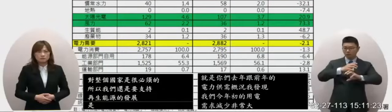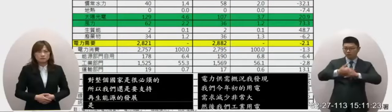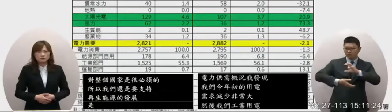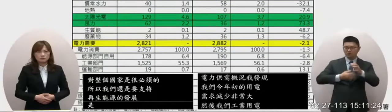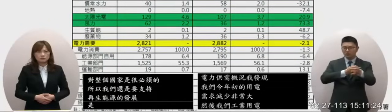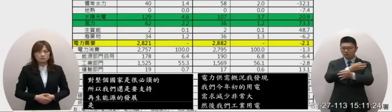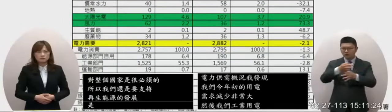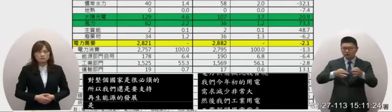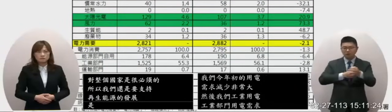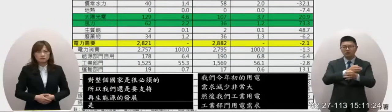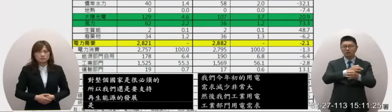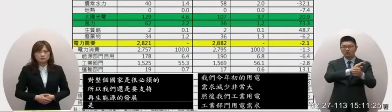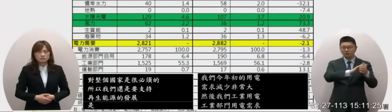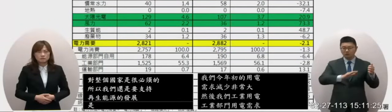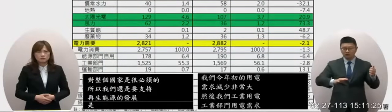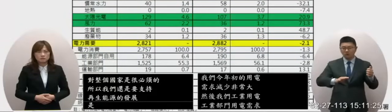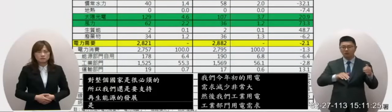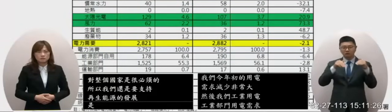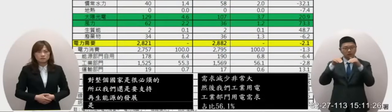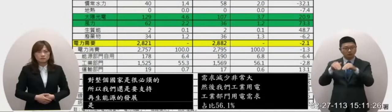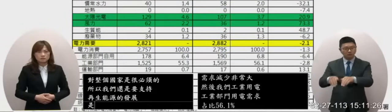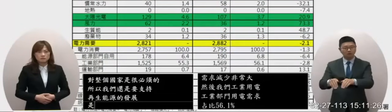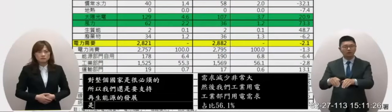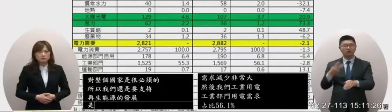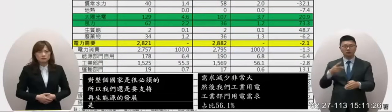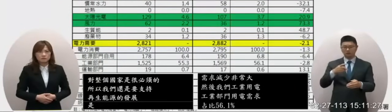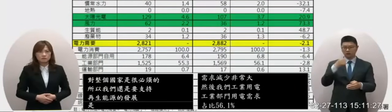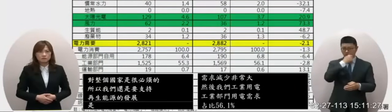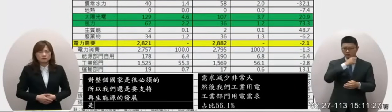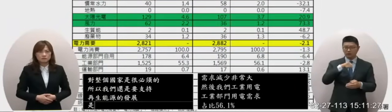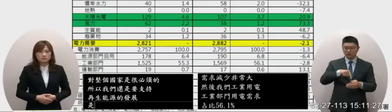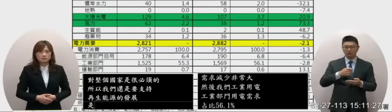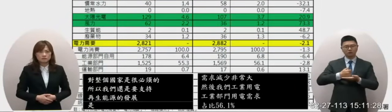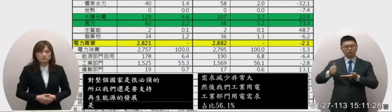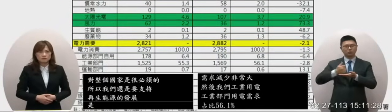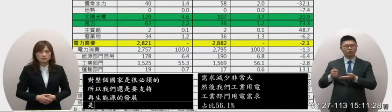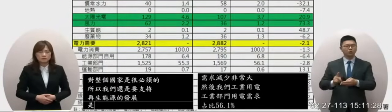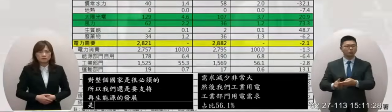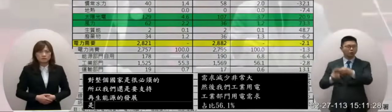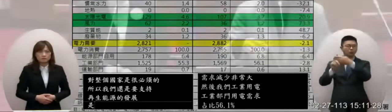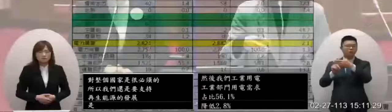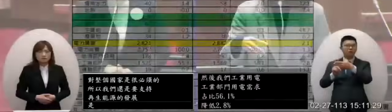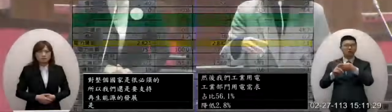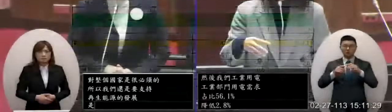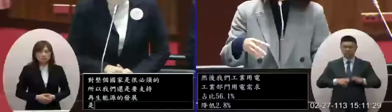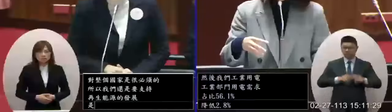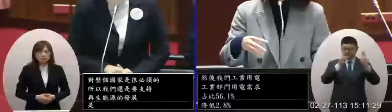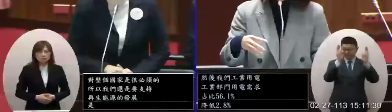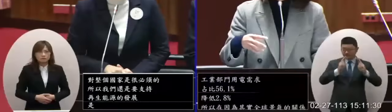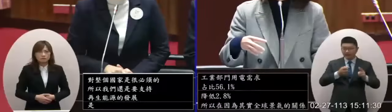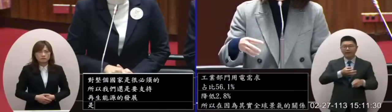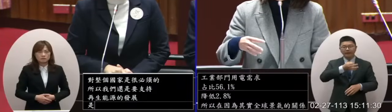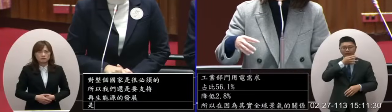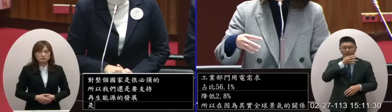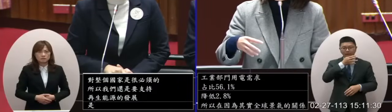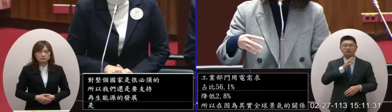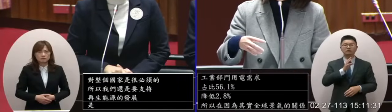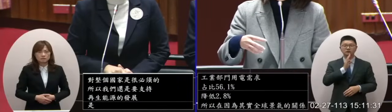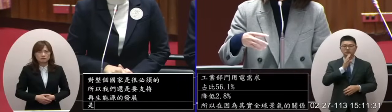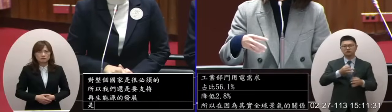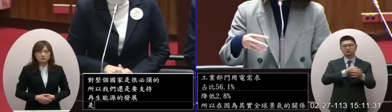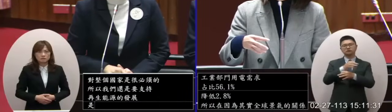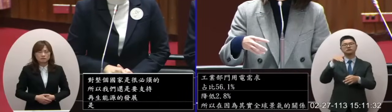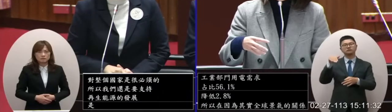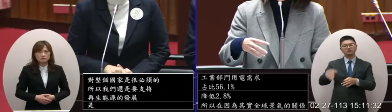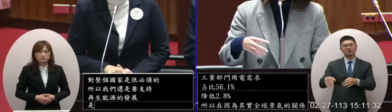气的关系，以及我们是仰赖出口的关系，那导致于我们目前没有缺电的问题，有可能是因为景气不好，